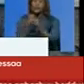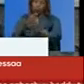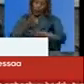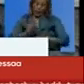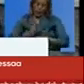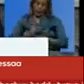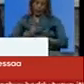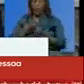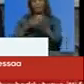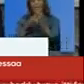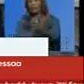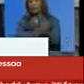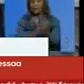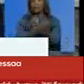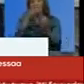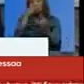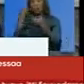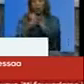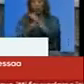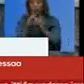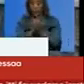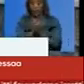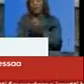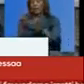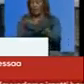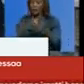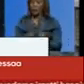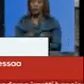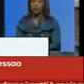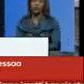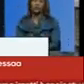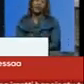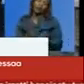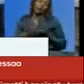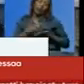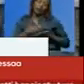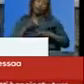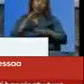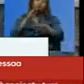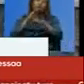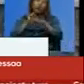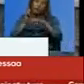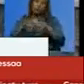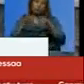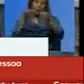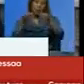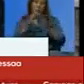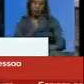መርህ የተሻለ የፖለቲካ ባህል ለመፍጠር የምናደርገውን ጥረት እንድታግዙ ጥሪን